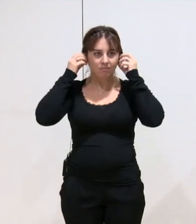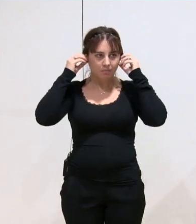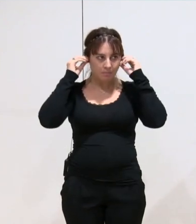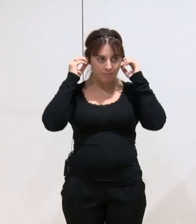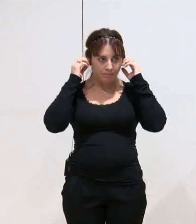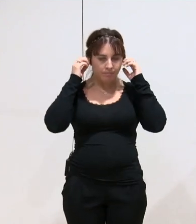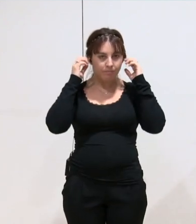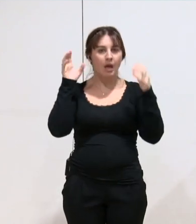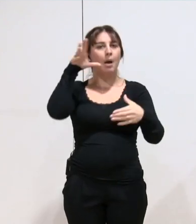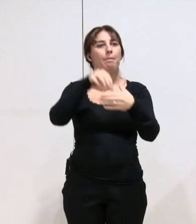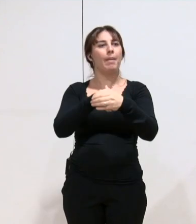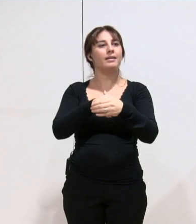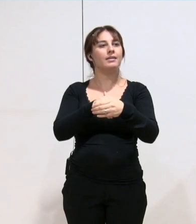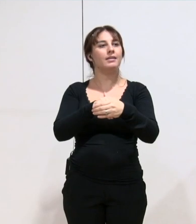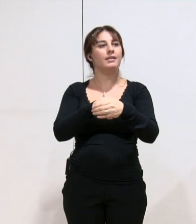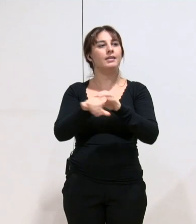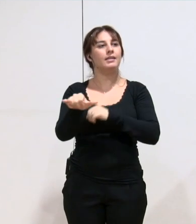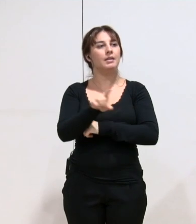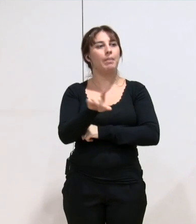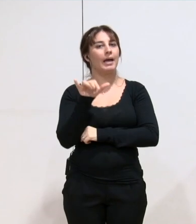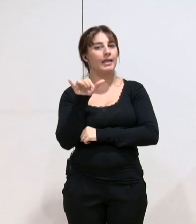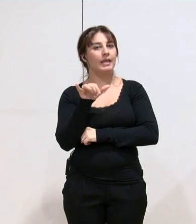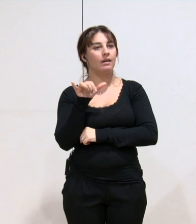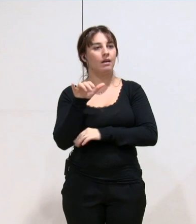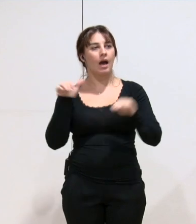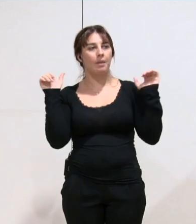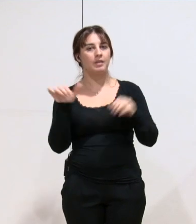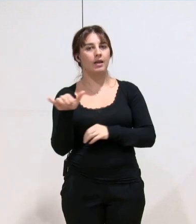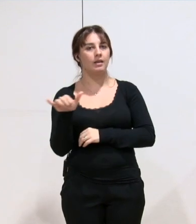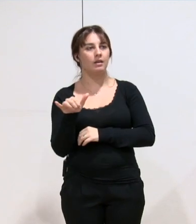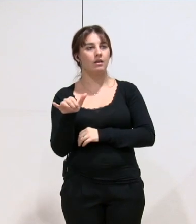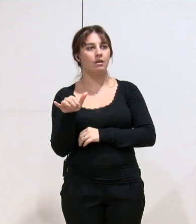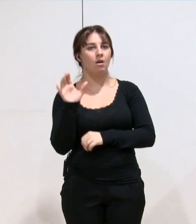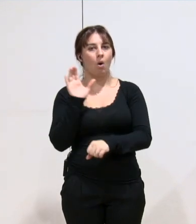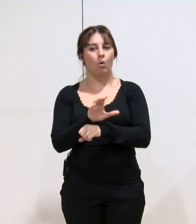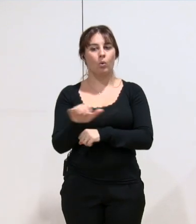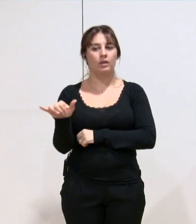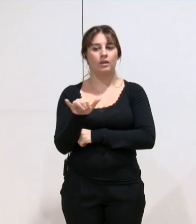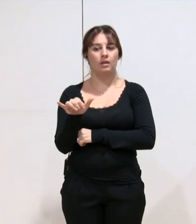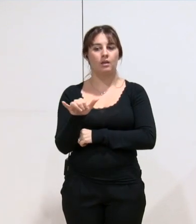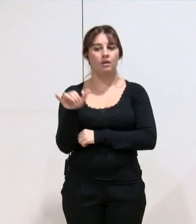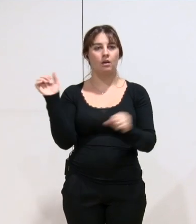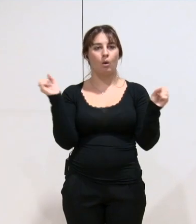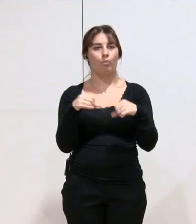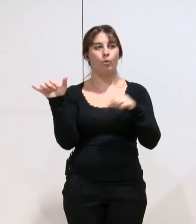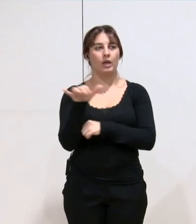Qui ne prend pas part au vote ? Qui s'abstient ? Qui vote contre ? Qui vote